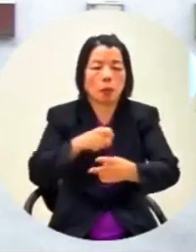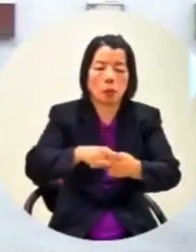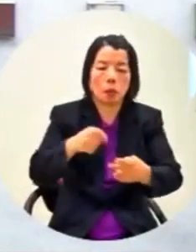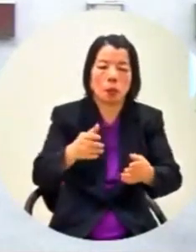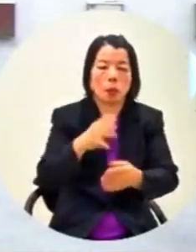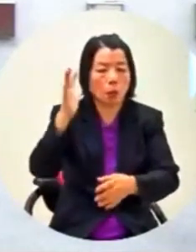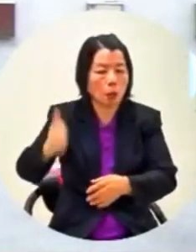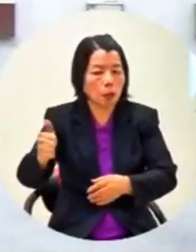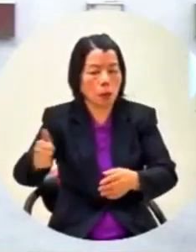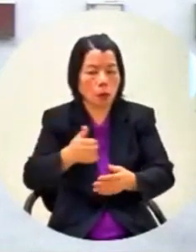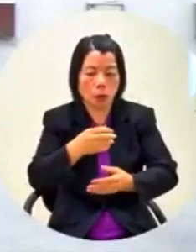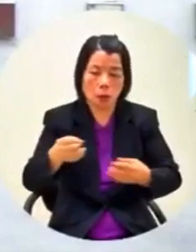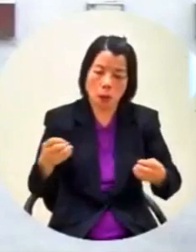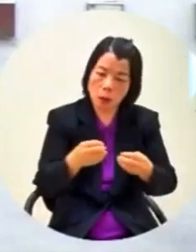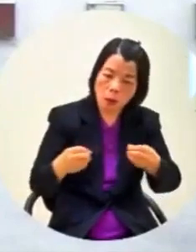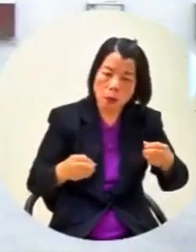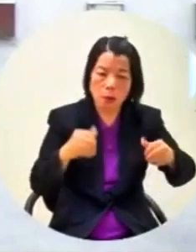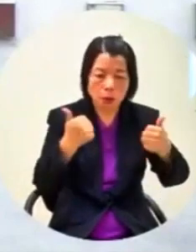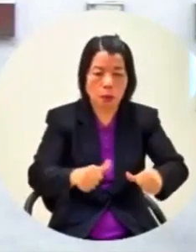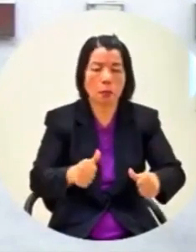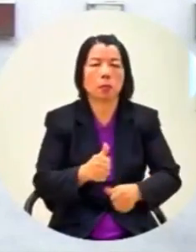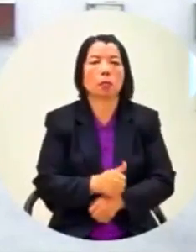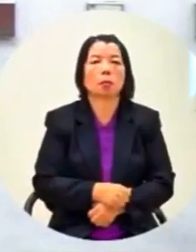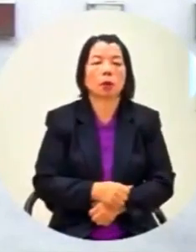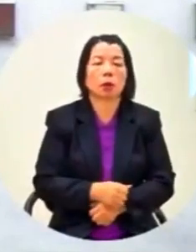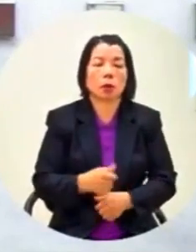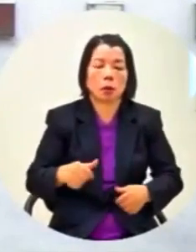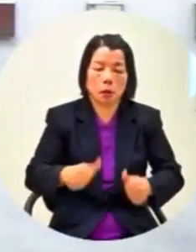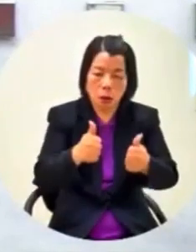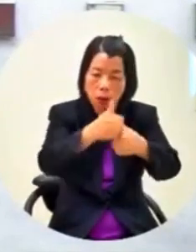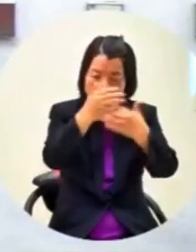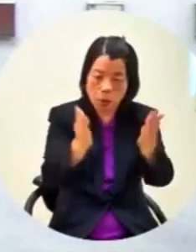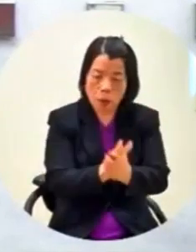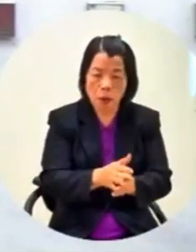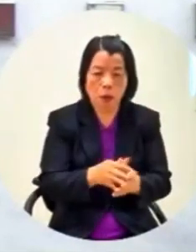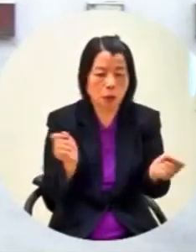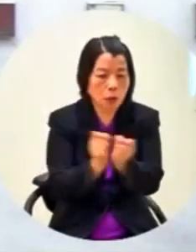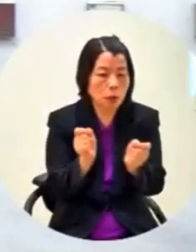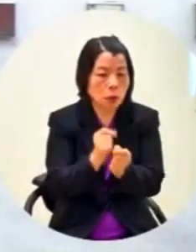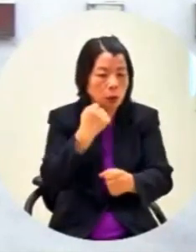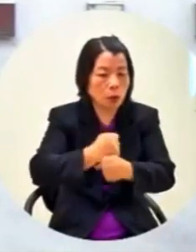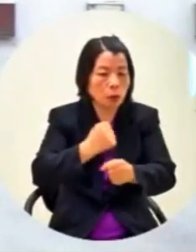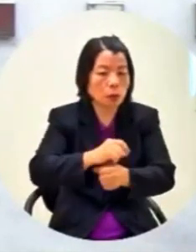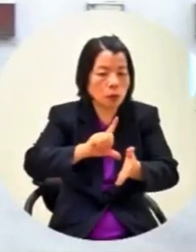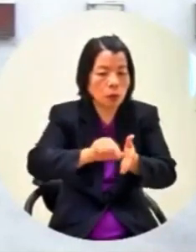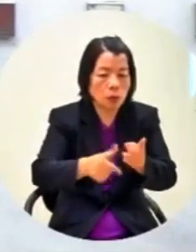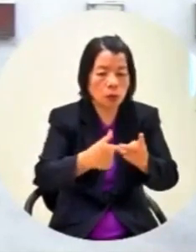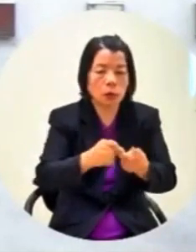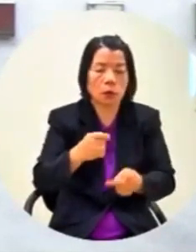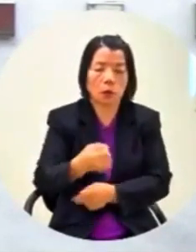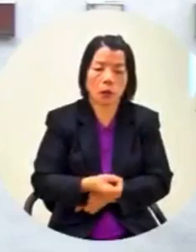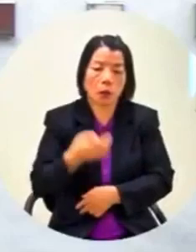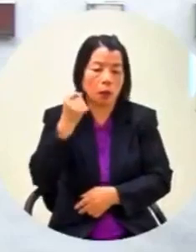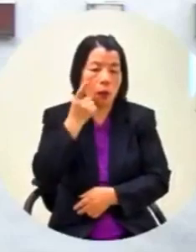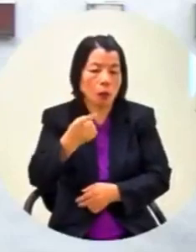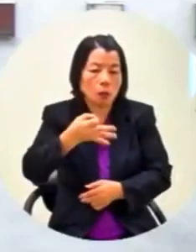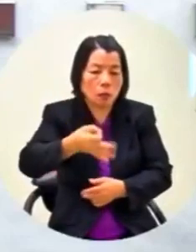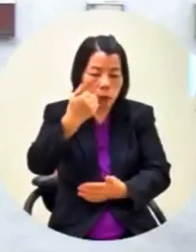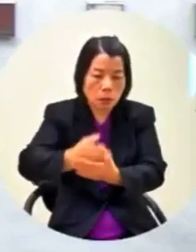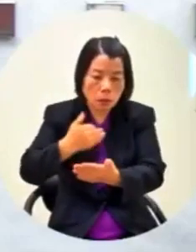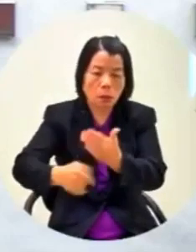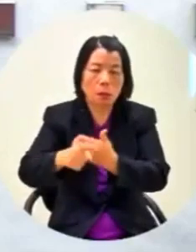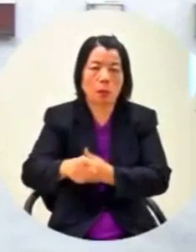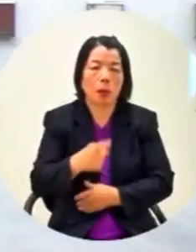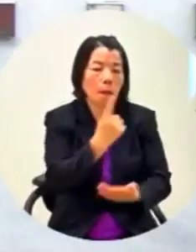方协商同意暂时缩减工作的时间以及减少工资，但是每一个月的工